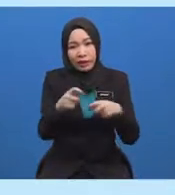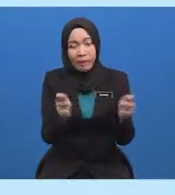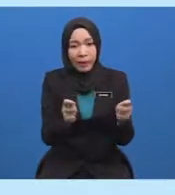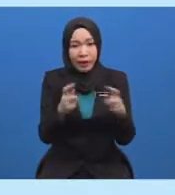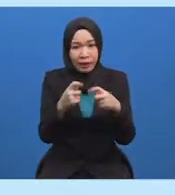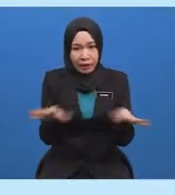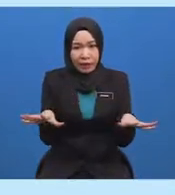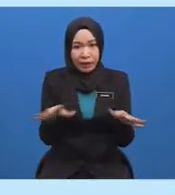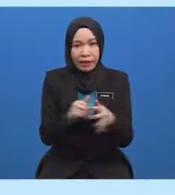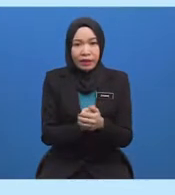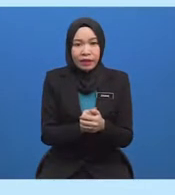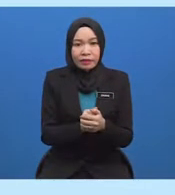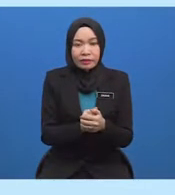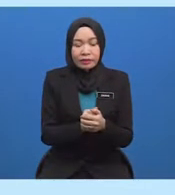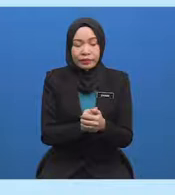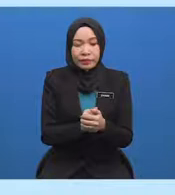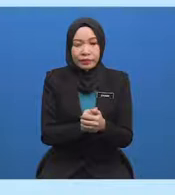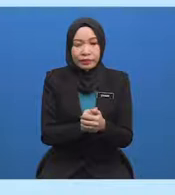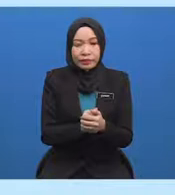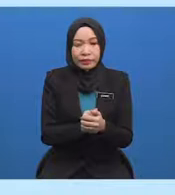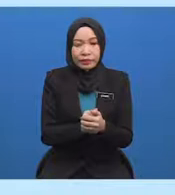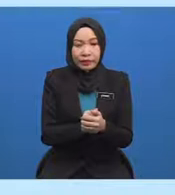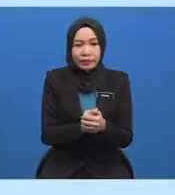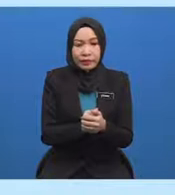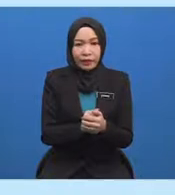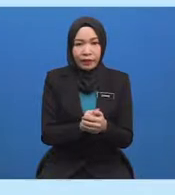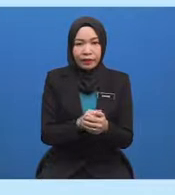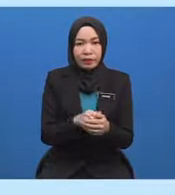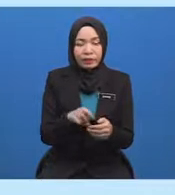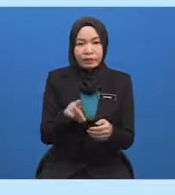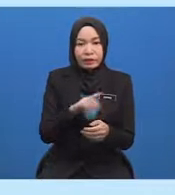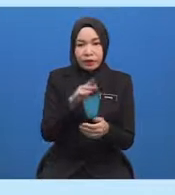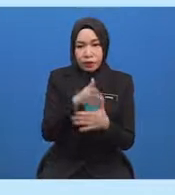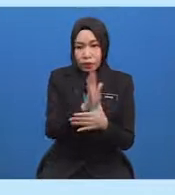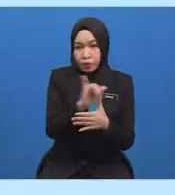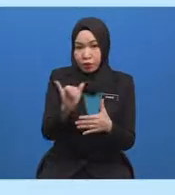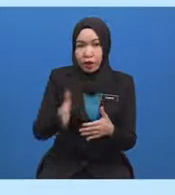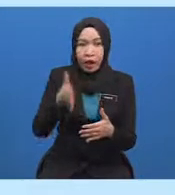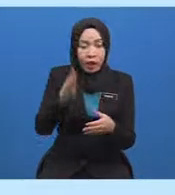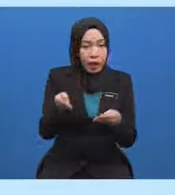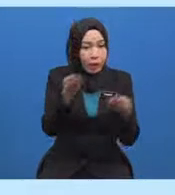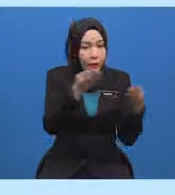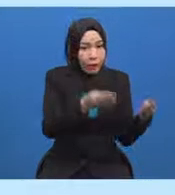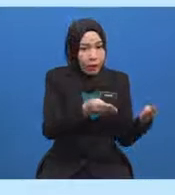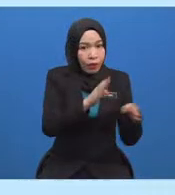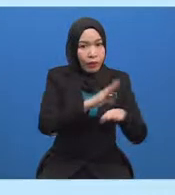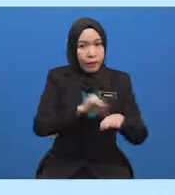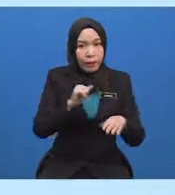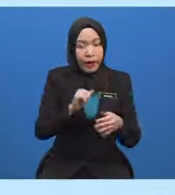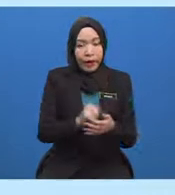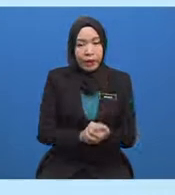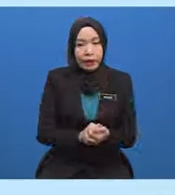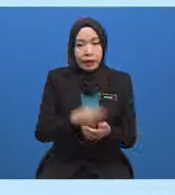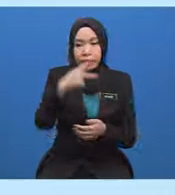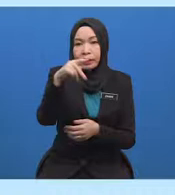Hai kemusnahan habitat flora dan fauna seterusnya akan membawa kepada kepupusan